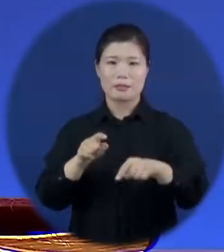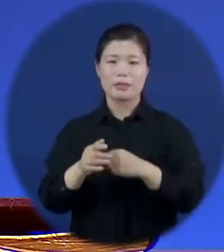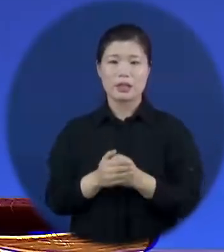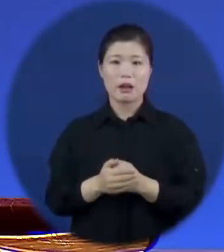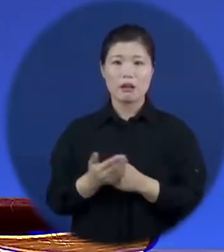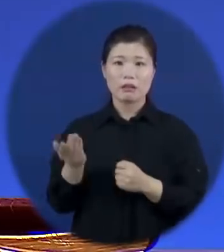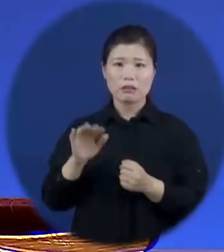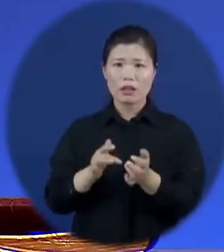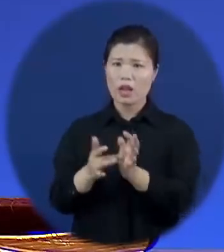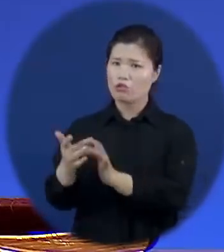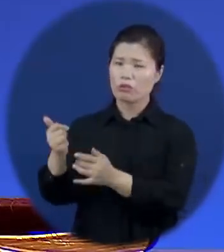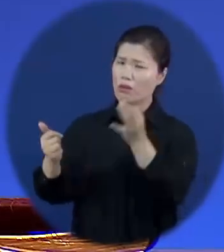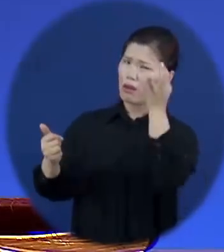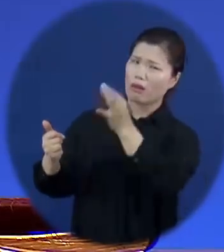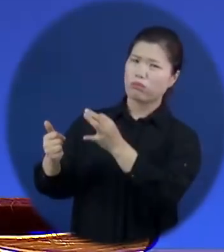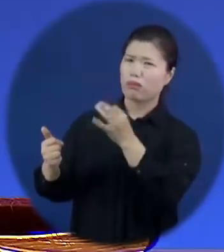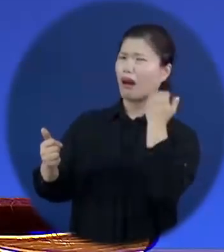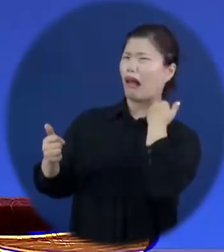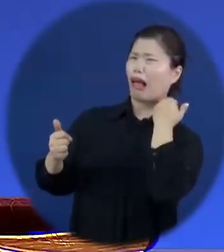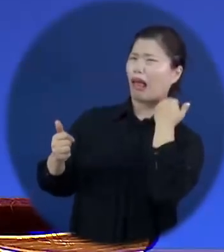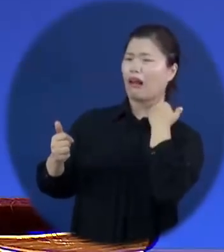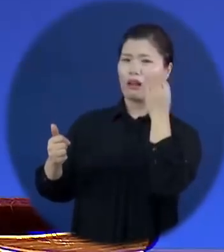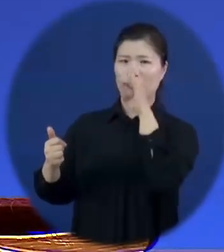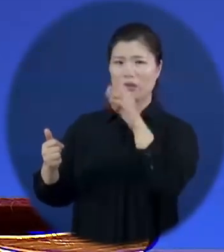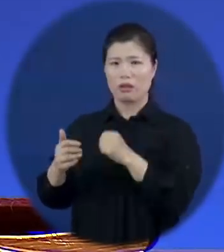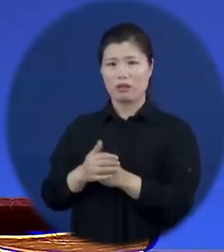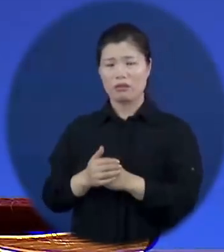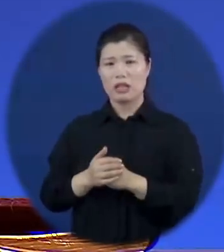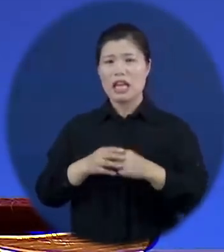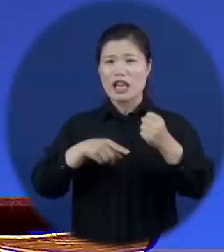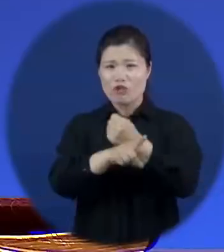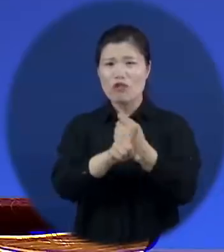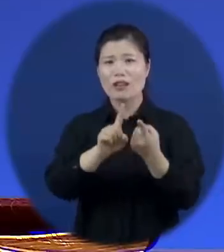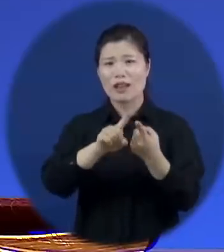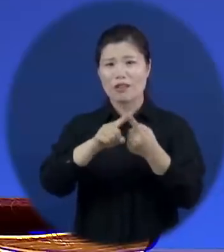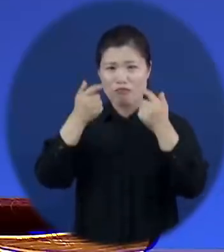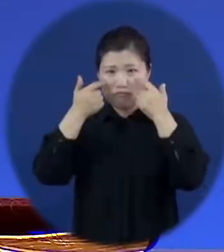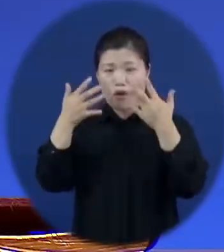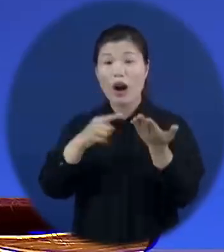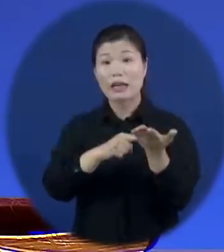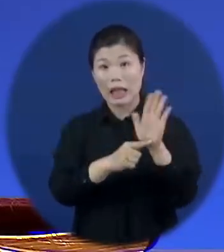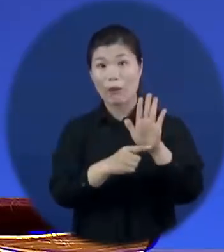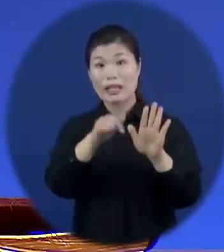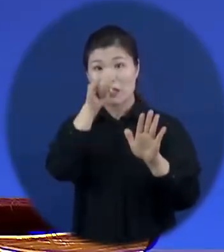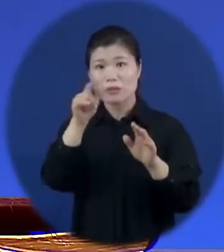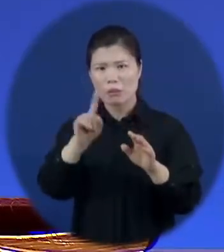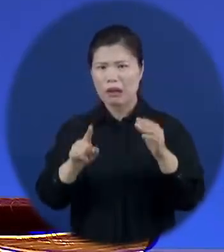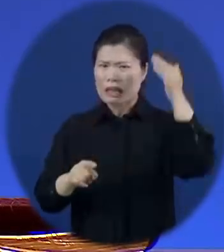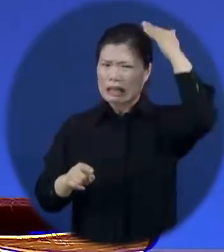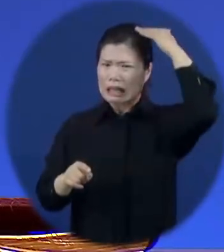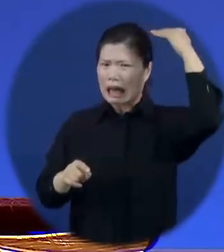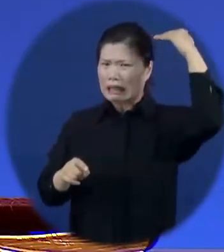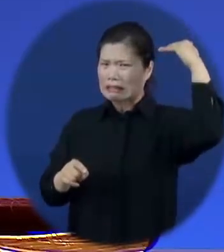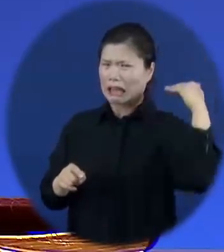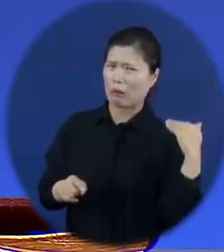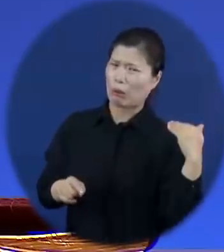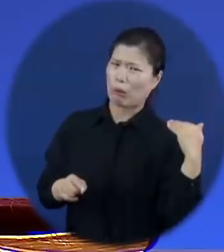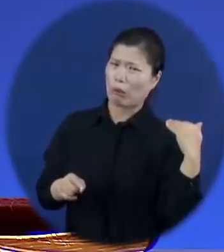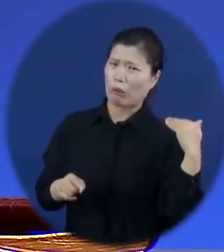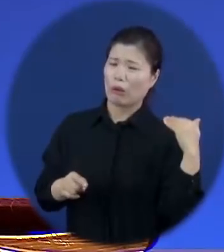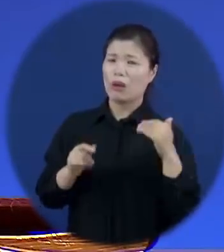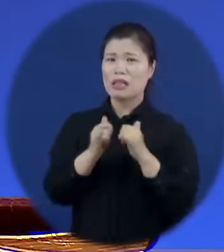그런데 그는 예수님을 보는 것이 불가능했어요. 그 이유를 성경은 분명하게 말하고 있습니다. 키가